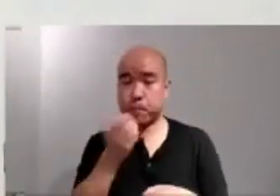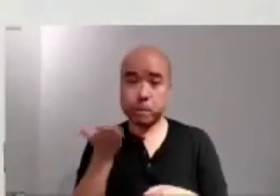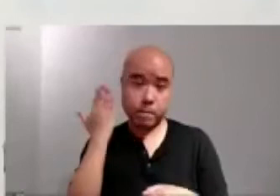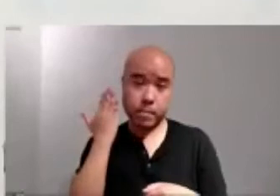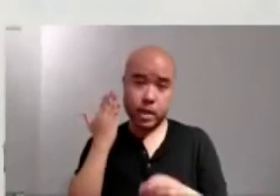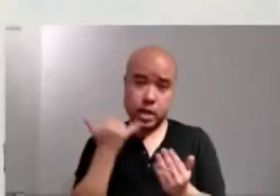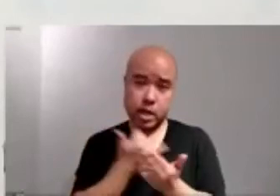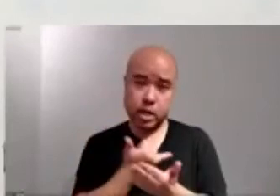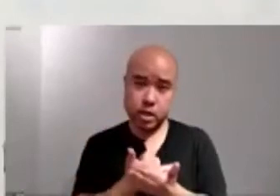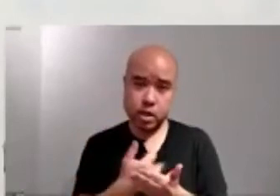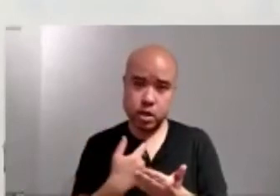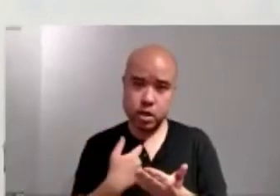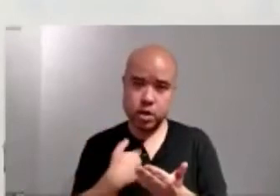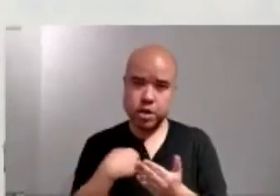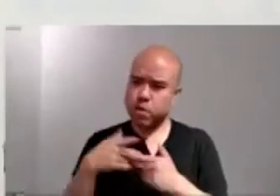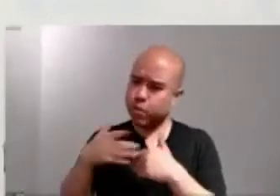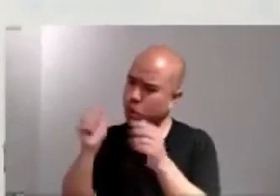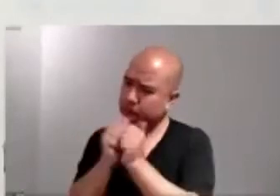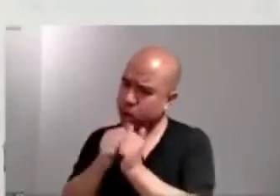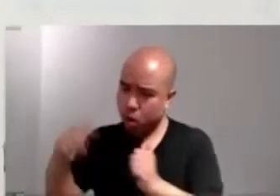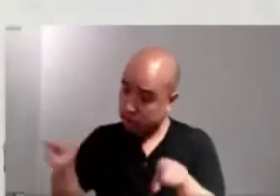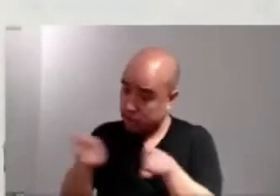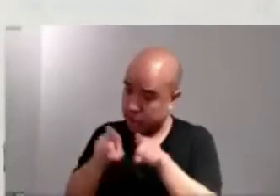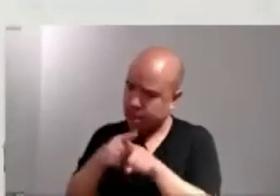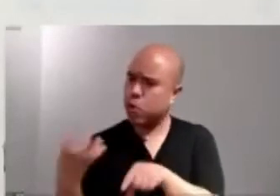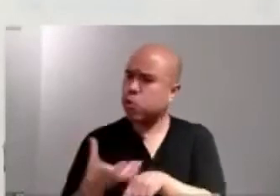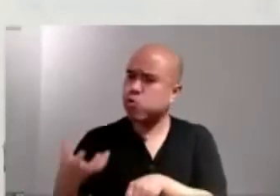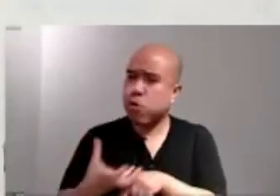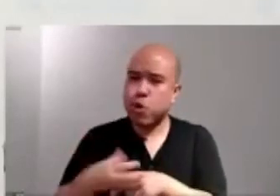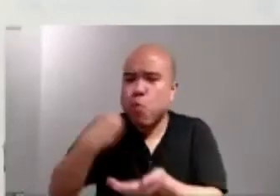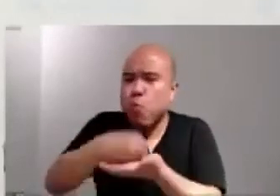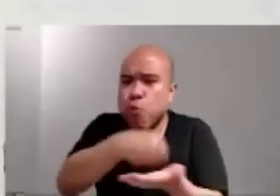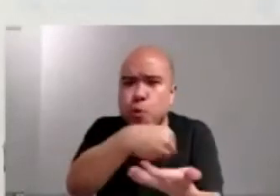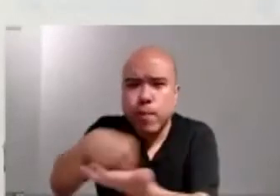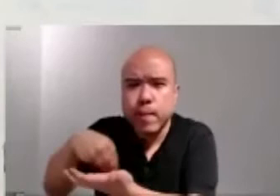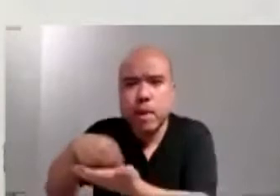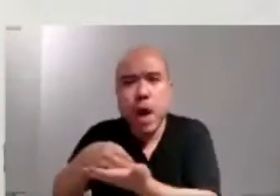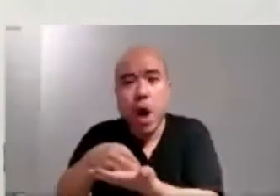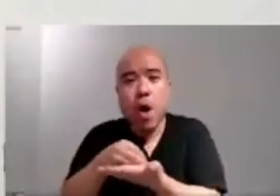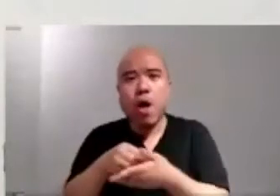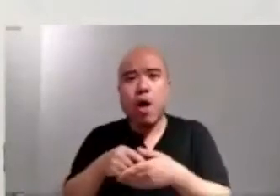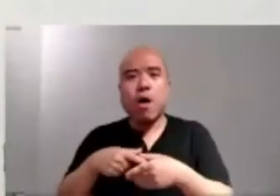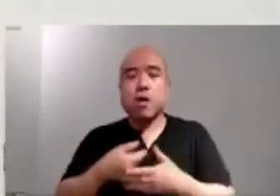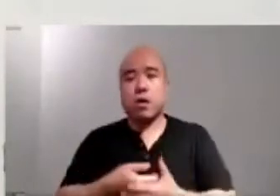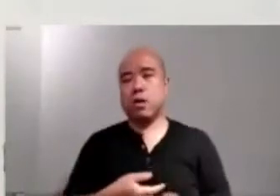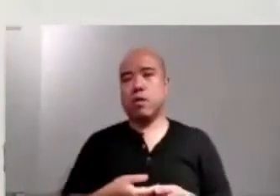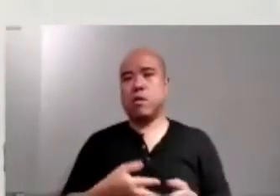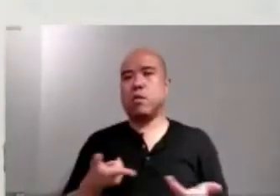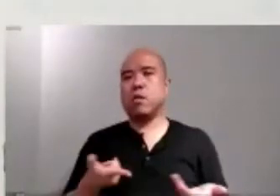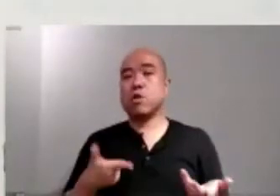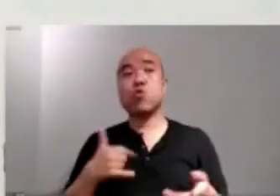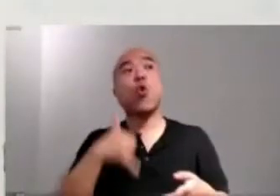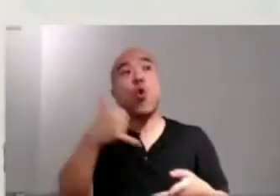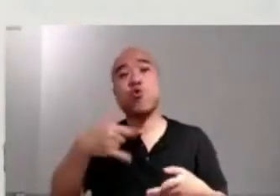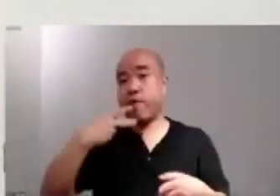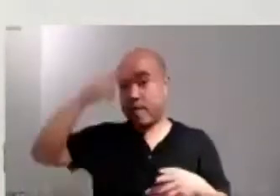不如我陪你去歐洲嗰度 shopping 啦，我哋瘋狂購物啦咁樣。咁但係喺機緣巧合咧，我就去咗菲律賓探訪一